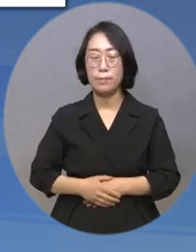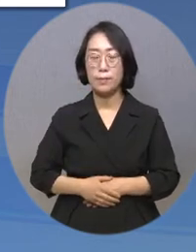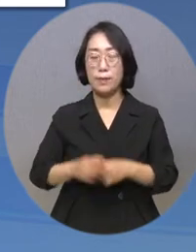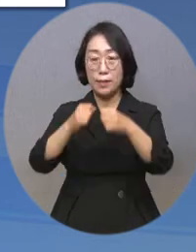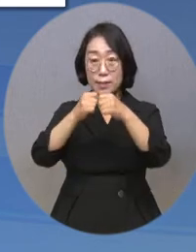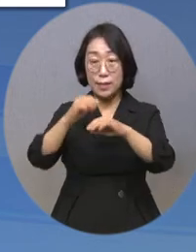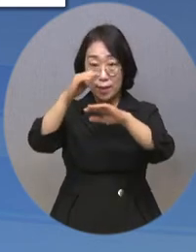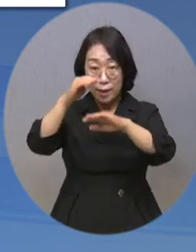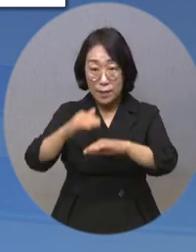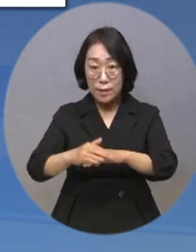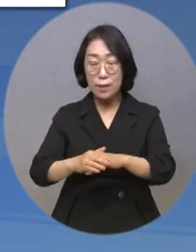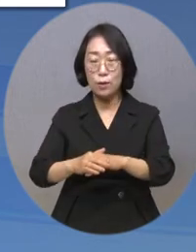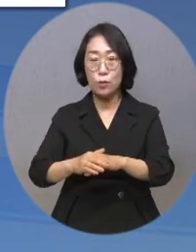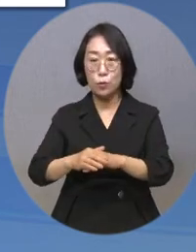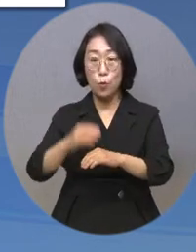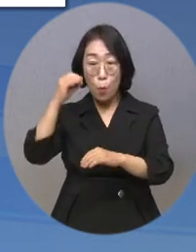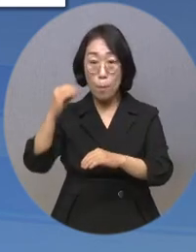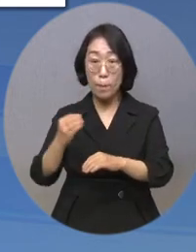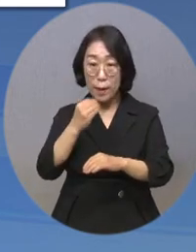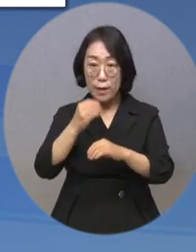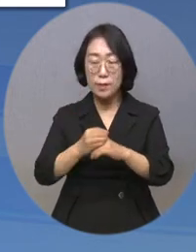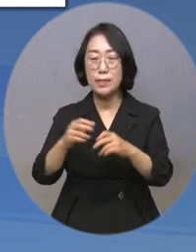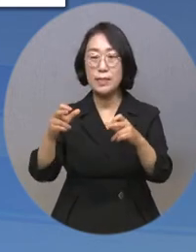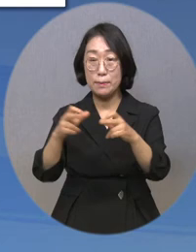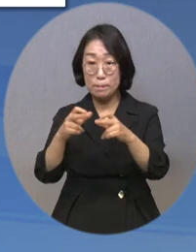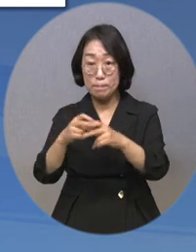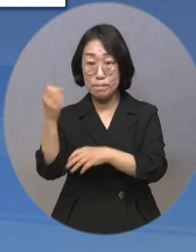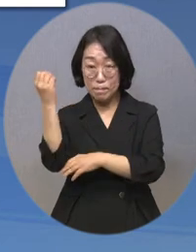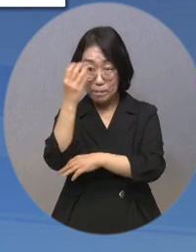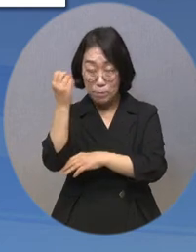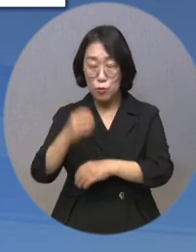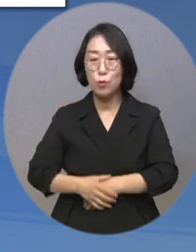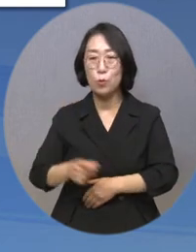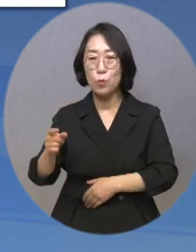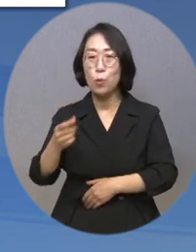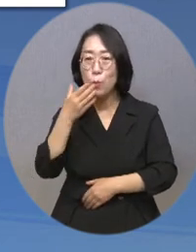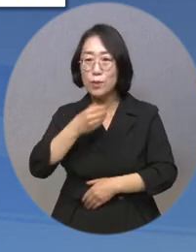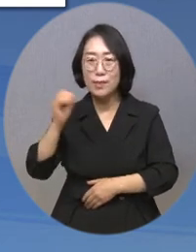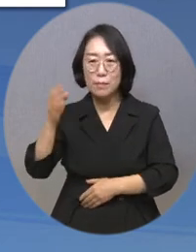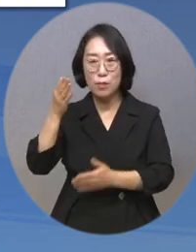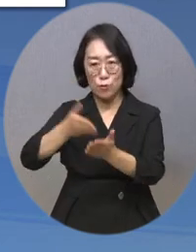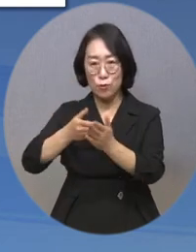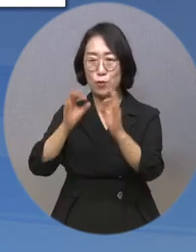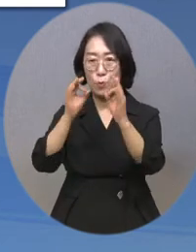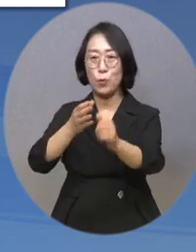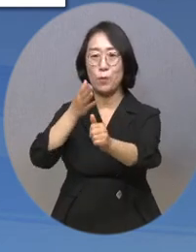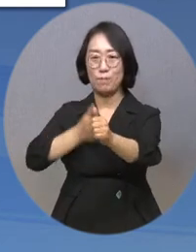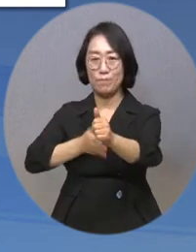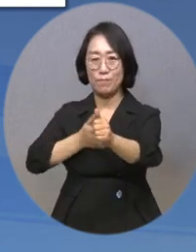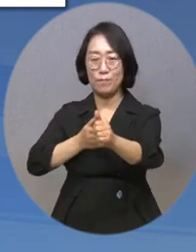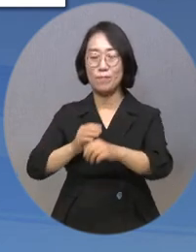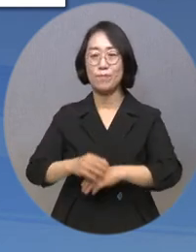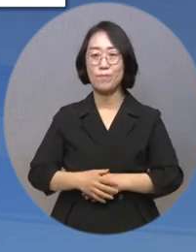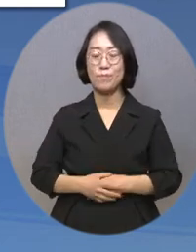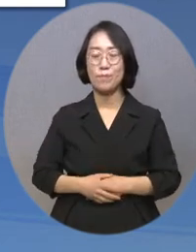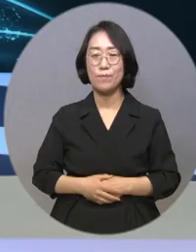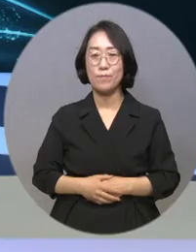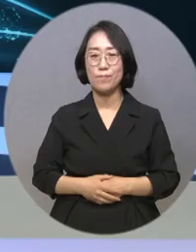이 밖에 자세한 사항은 웰피어 뉴스 홈페이지와 장애인신문, 복지TV 뉴스를 통해 확인할 수 있습니다.